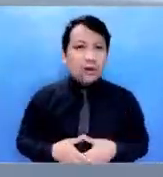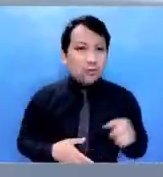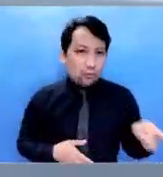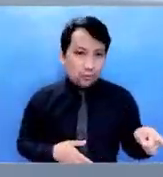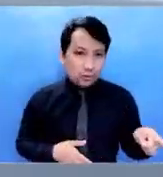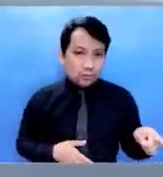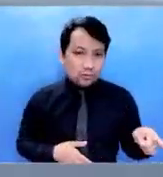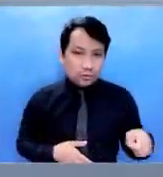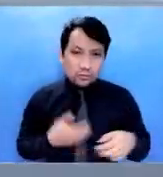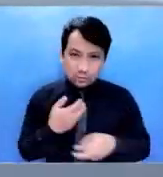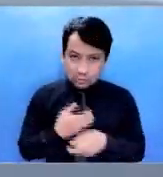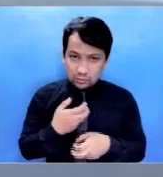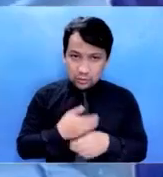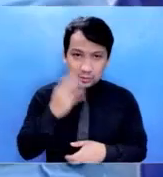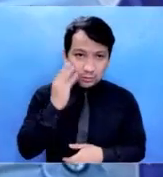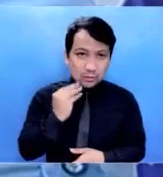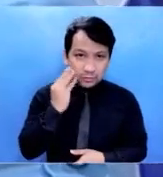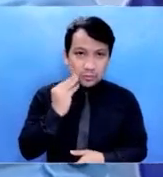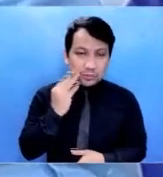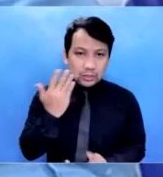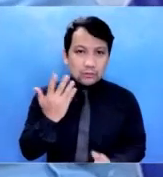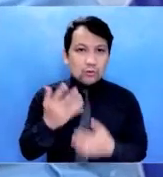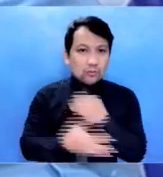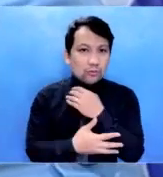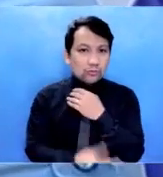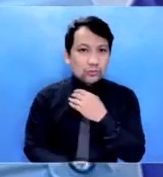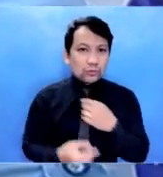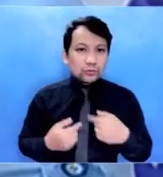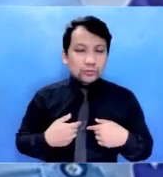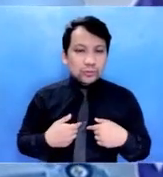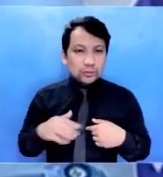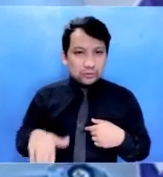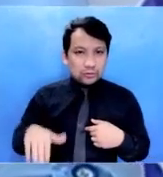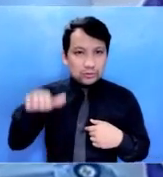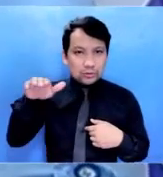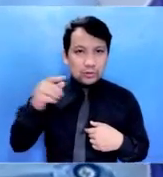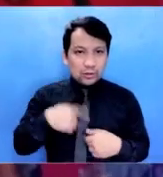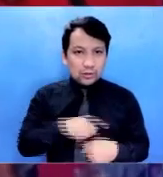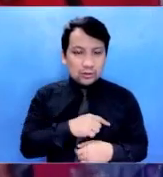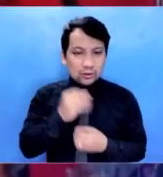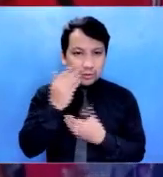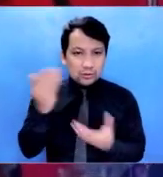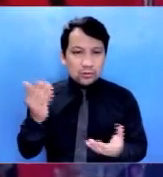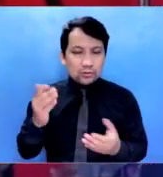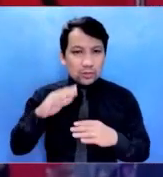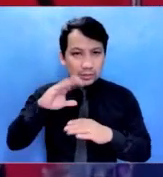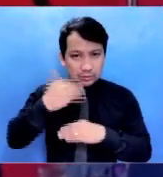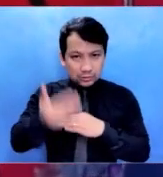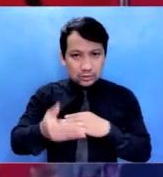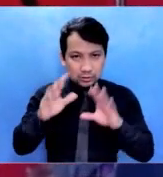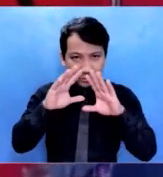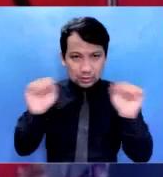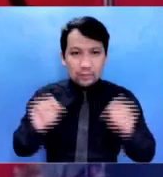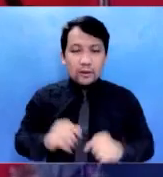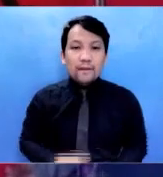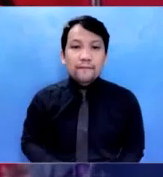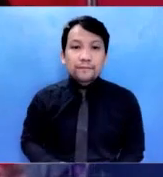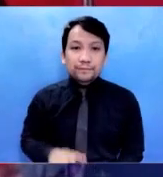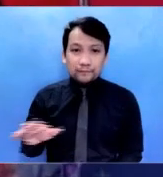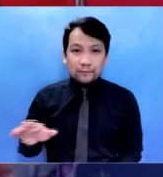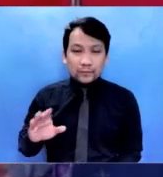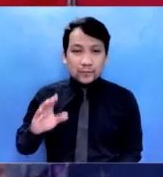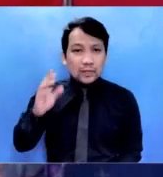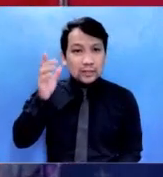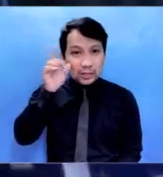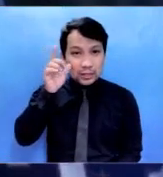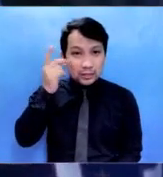mahirap na pinagmulan, ang rason kaya siya ang dapat maging susunod na pangulo. Si presidential candidate Calio D. De